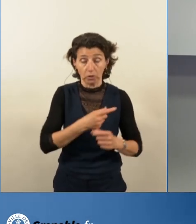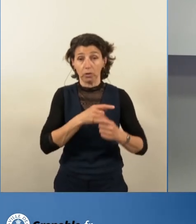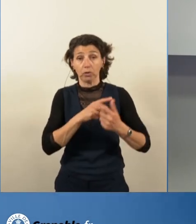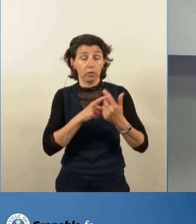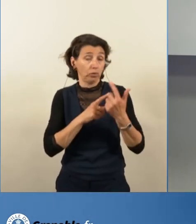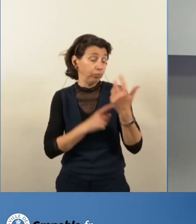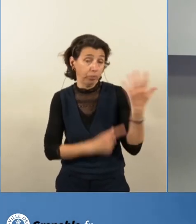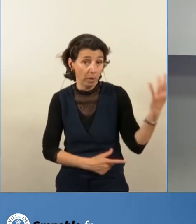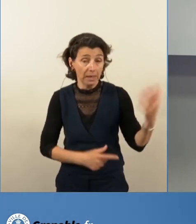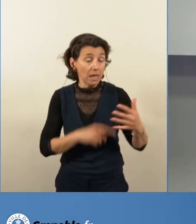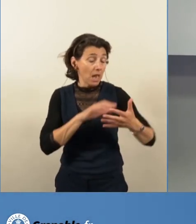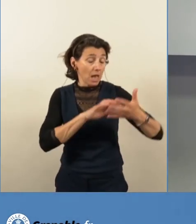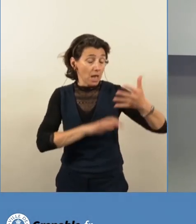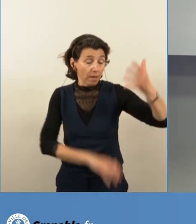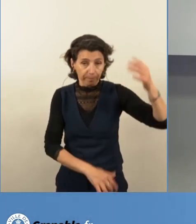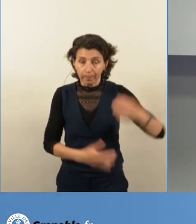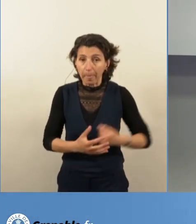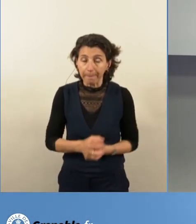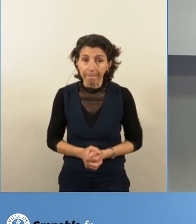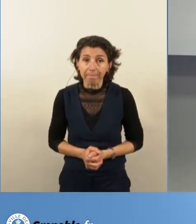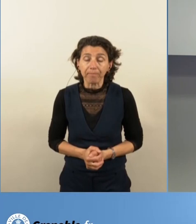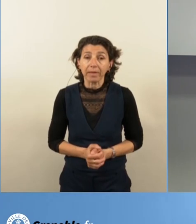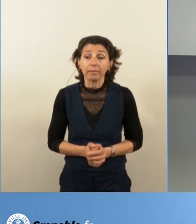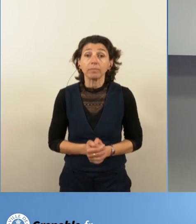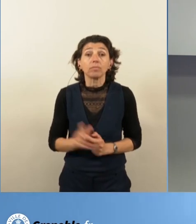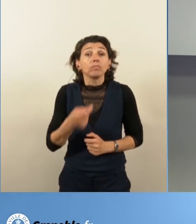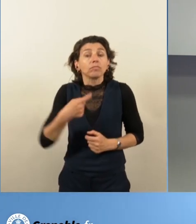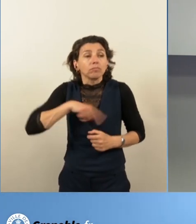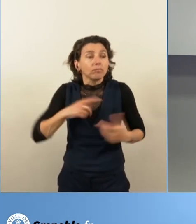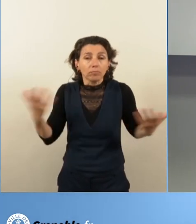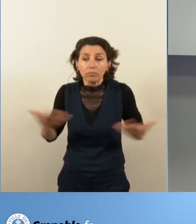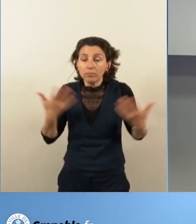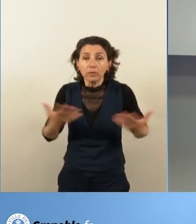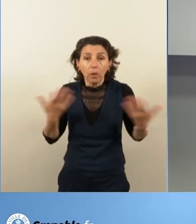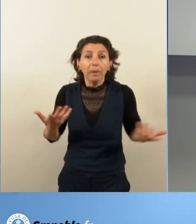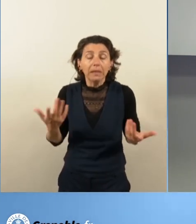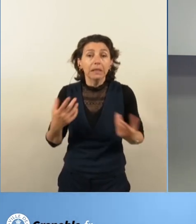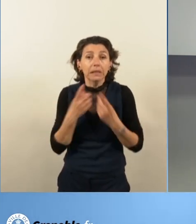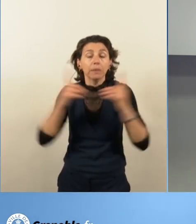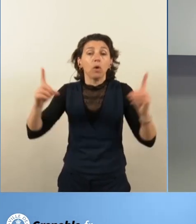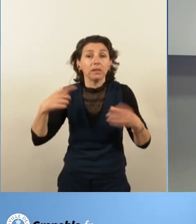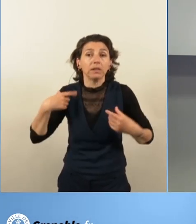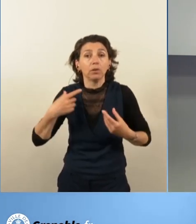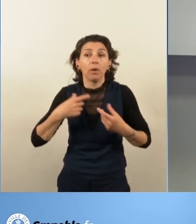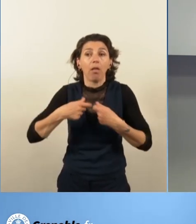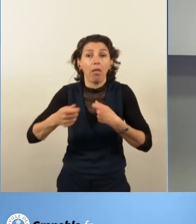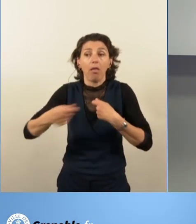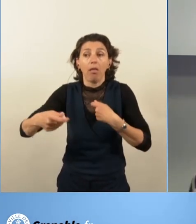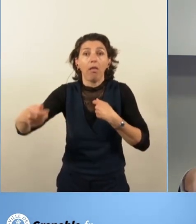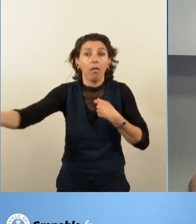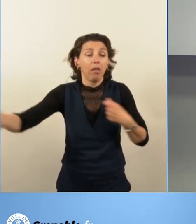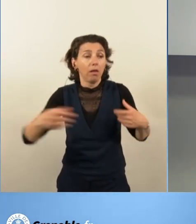la liste est longue et évidemment notre démocratie ne pourra pas souffrir bien longtemps ce décalage entre le vote